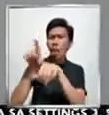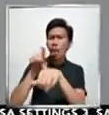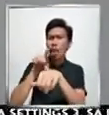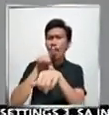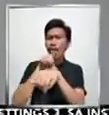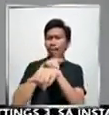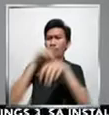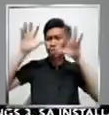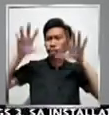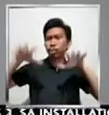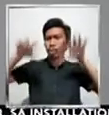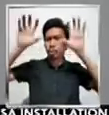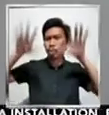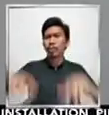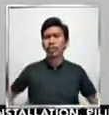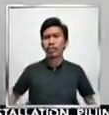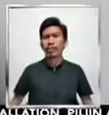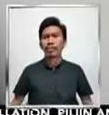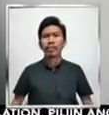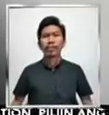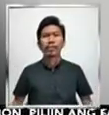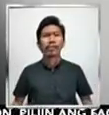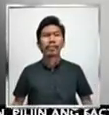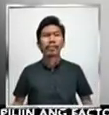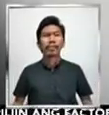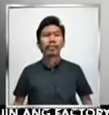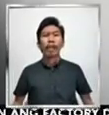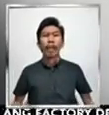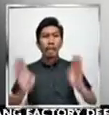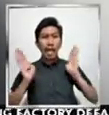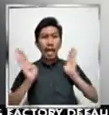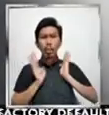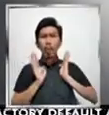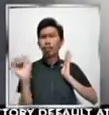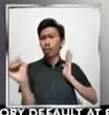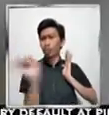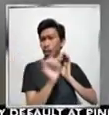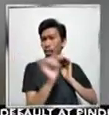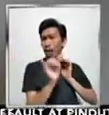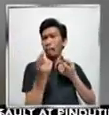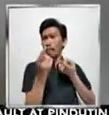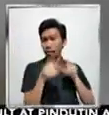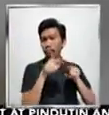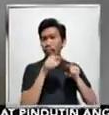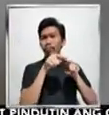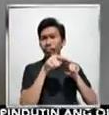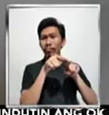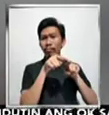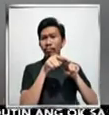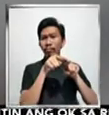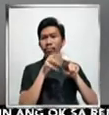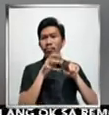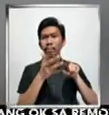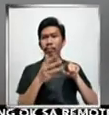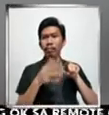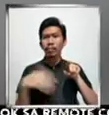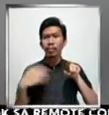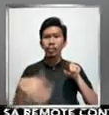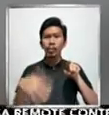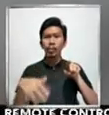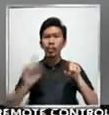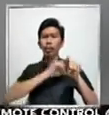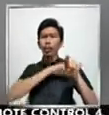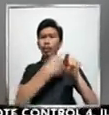Nagka-hailstorm din sa Barangay Balili sa Baguio City. Wow, we have hailstorm, my God! Sa sobrang lakas ng ulan,